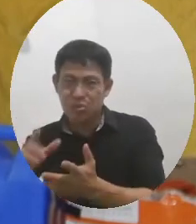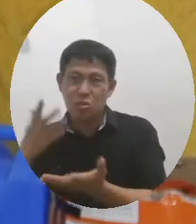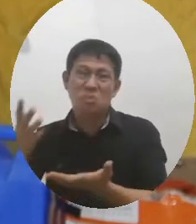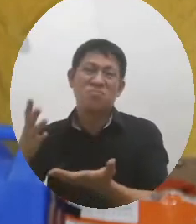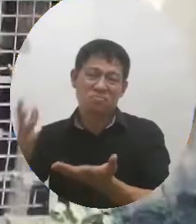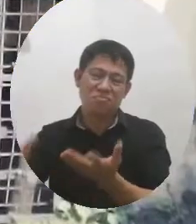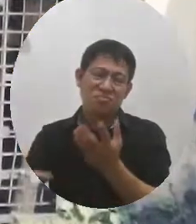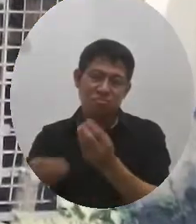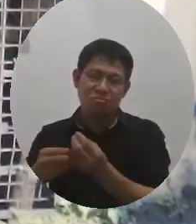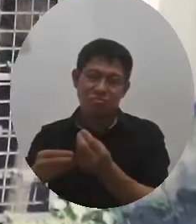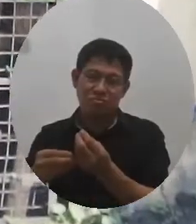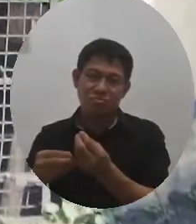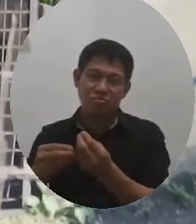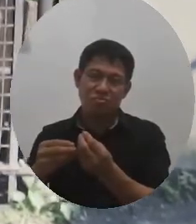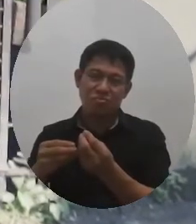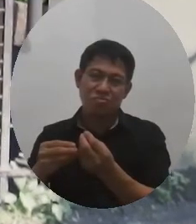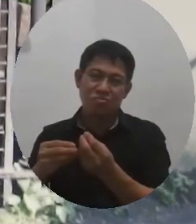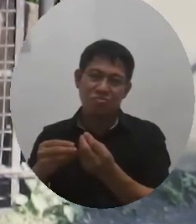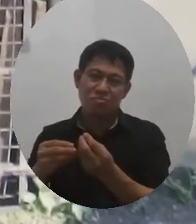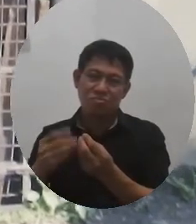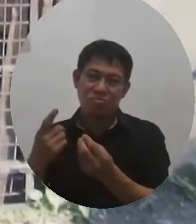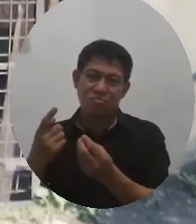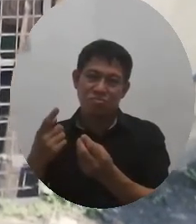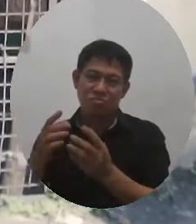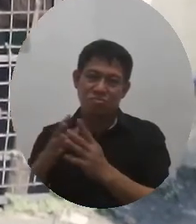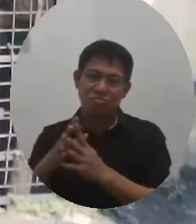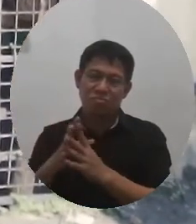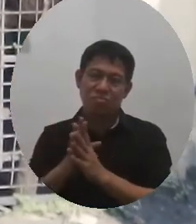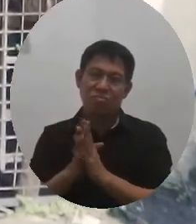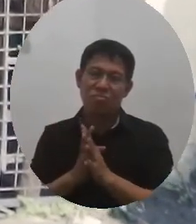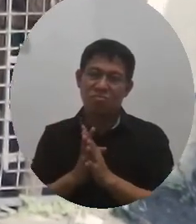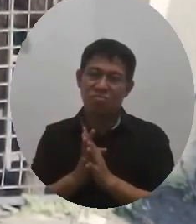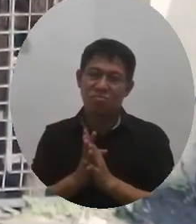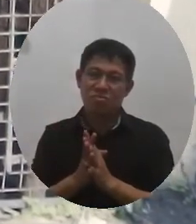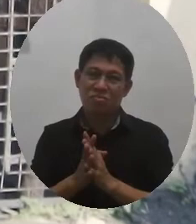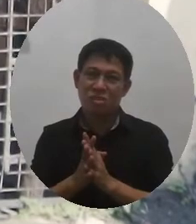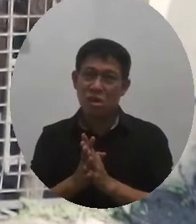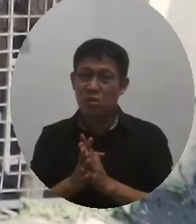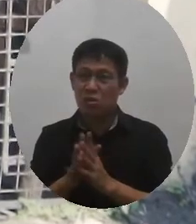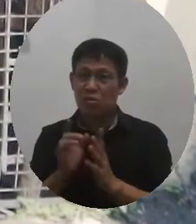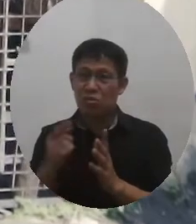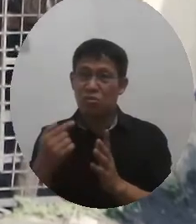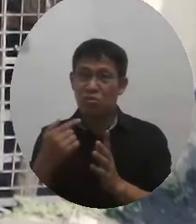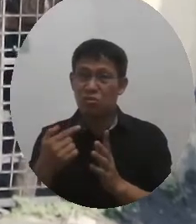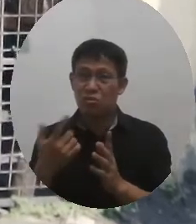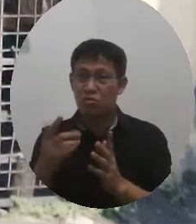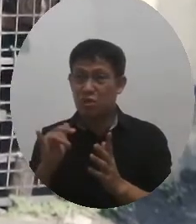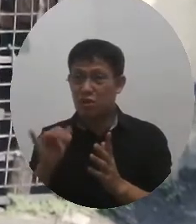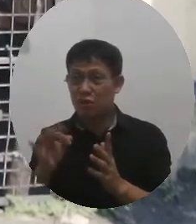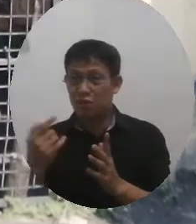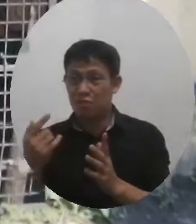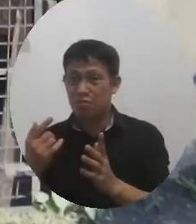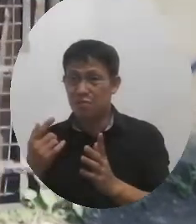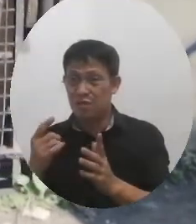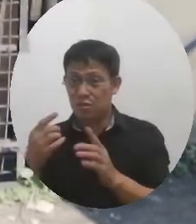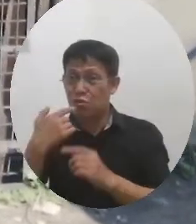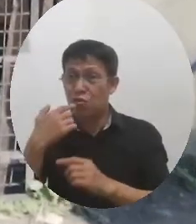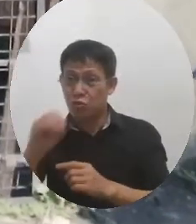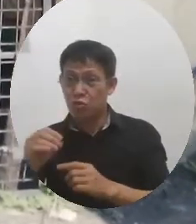nakakuha ng kita. Siya po yung nagde-deliver pag may mga order, ganyan.